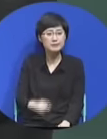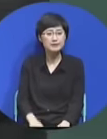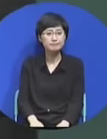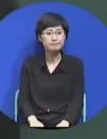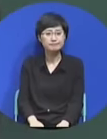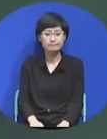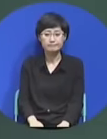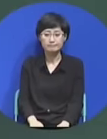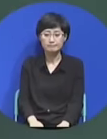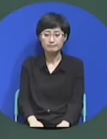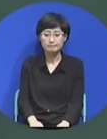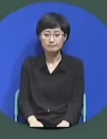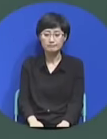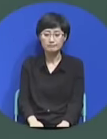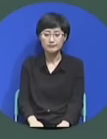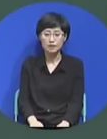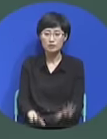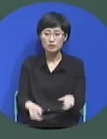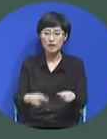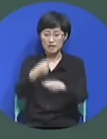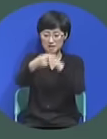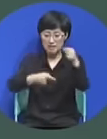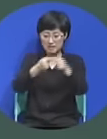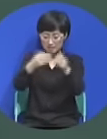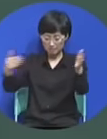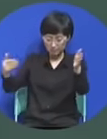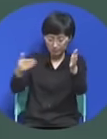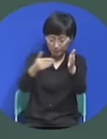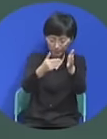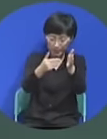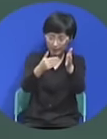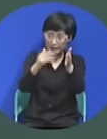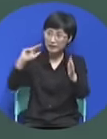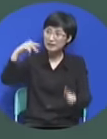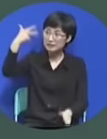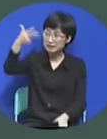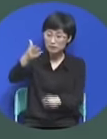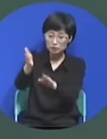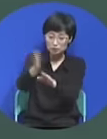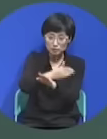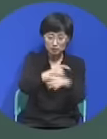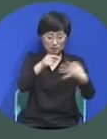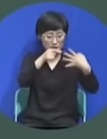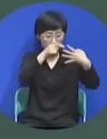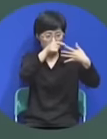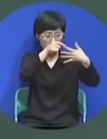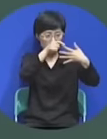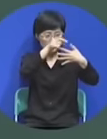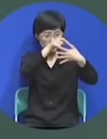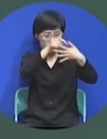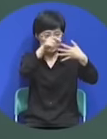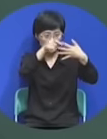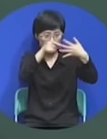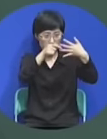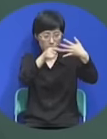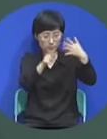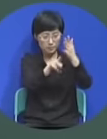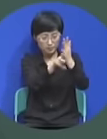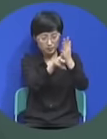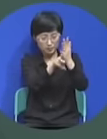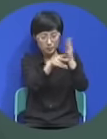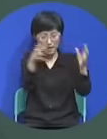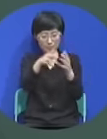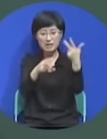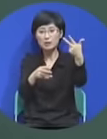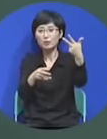所以如果有时间的话，在能够拯救巫师的这个大会上，我要讲这些部分. 그리고 우리가 한 해를 마무리하면서 다음 주부터 한 개씩 제가 설교 때 간단간단하게 좀 꼭 알아야 될 것만